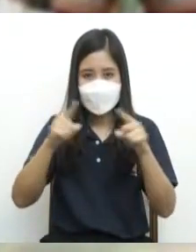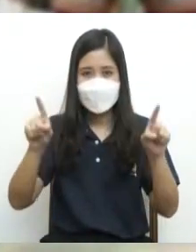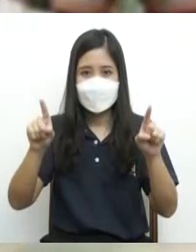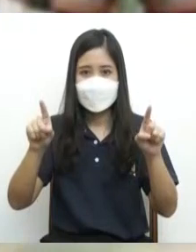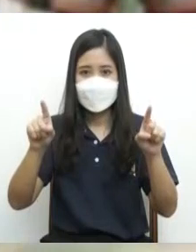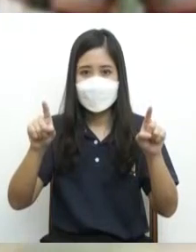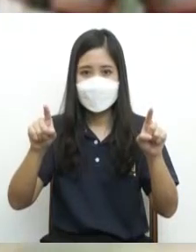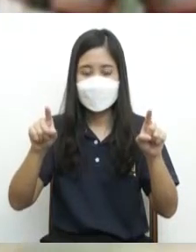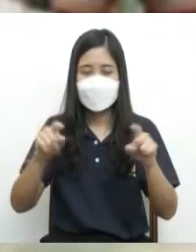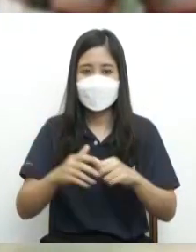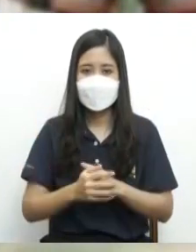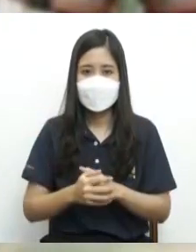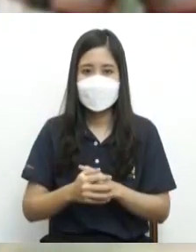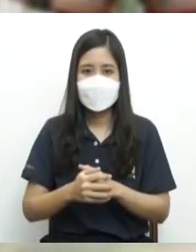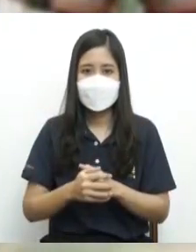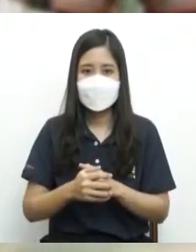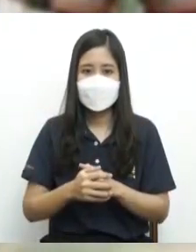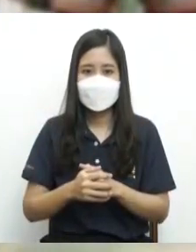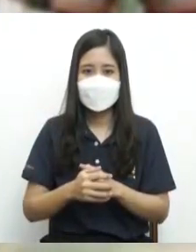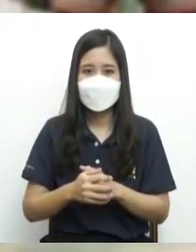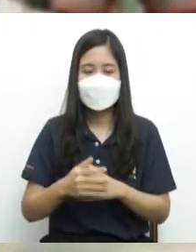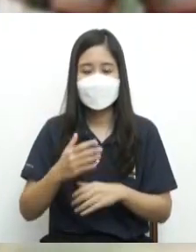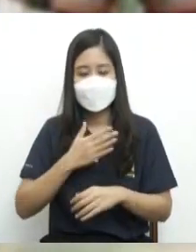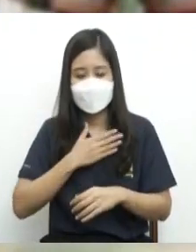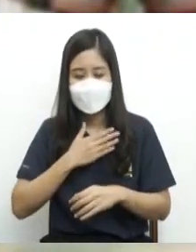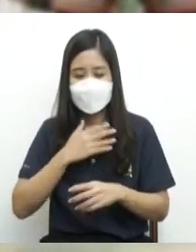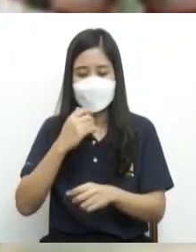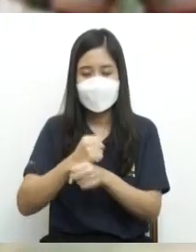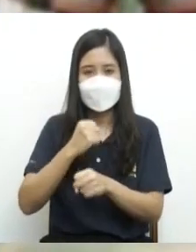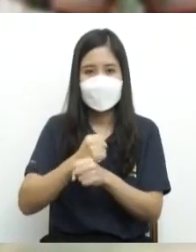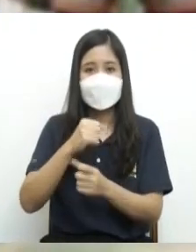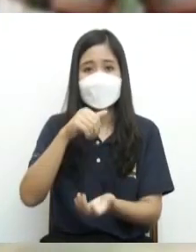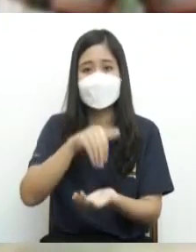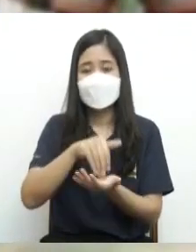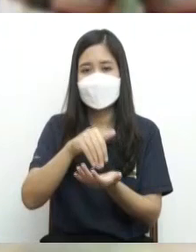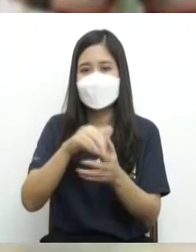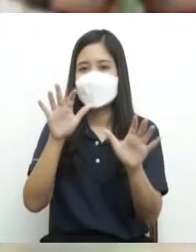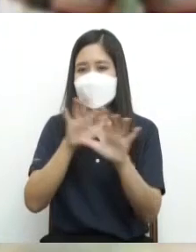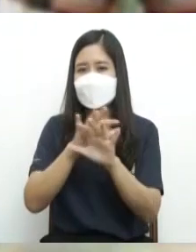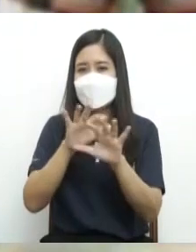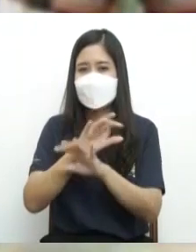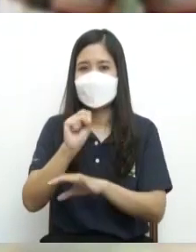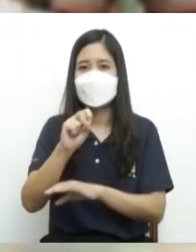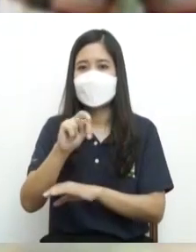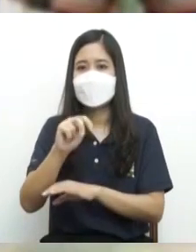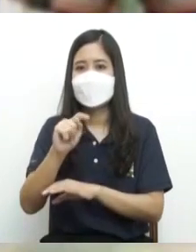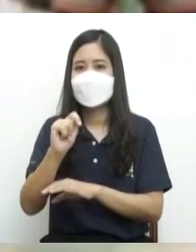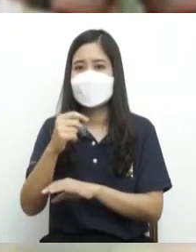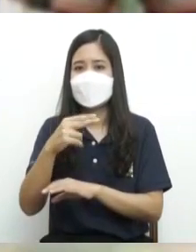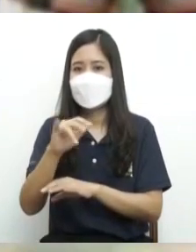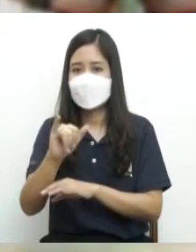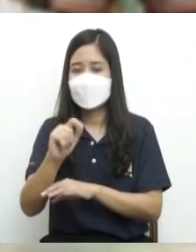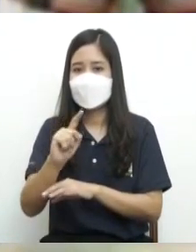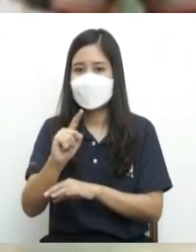านอยู่นครบาลทั้งสิ่งที่ผมประทับใจโดยหลักใหญ่ๆก็เหมือนท่านสนิทคือเพื่อนร่วมงานที่ดีนายที่ดีอะไรต่างๆนี่ไม่ต่